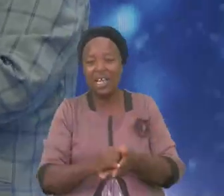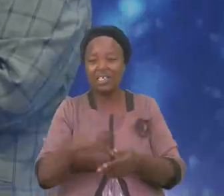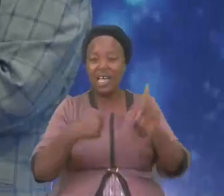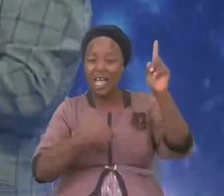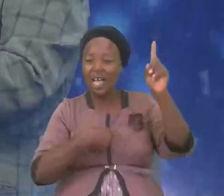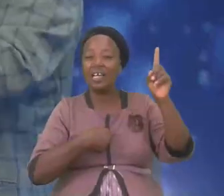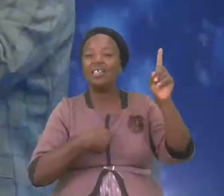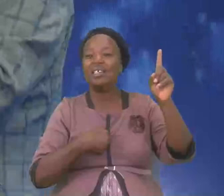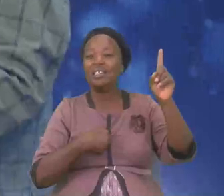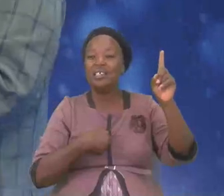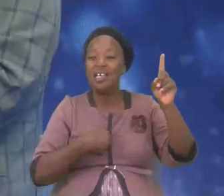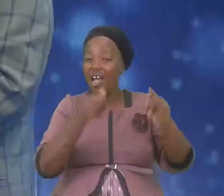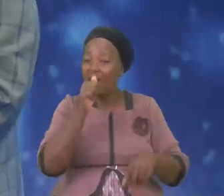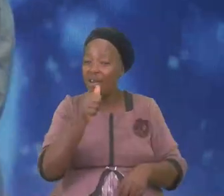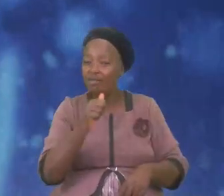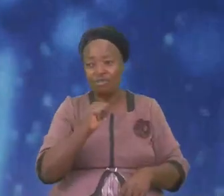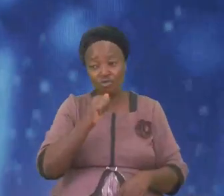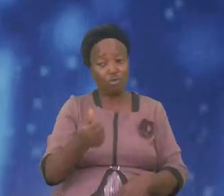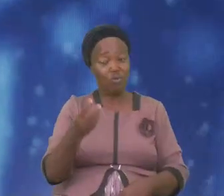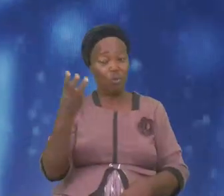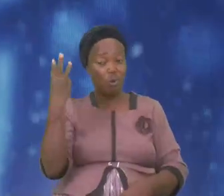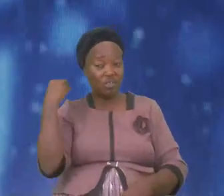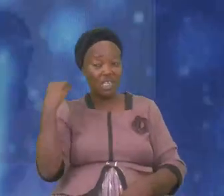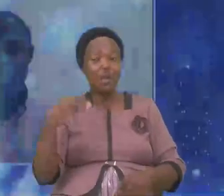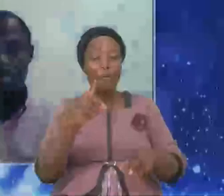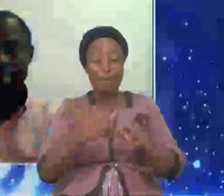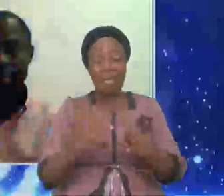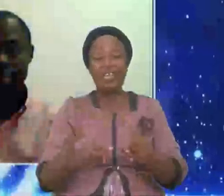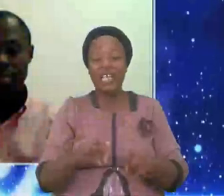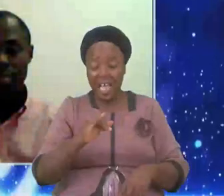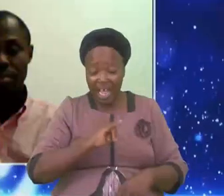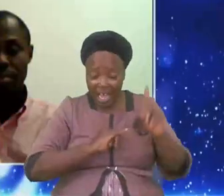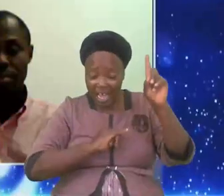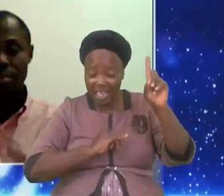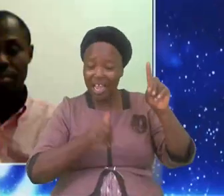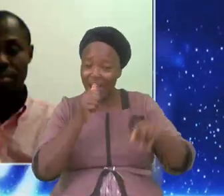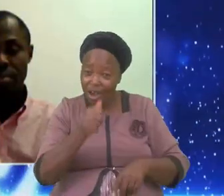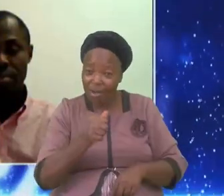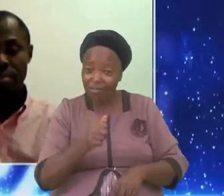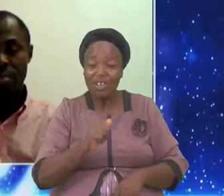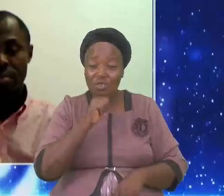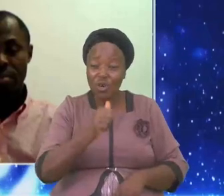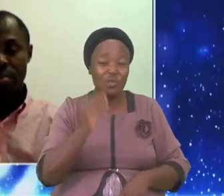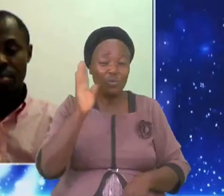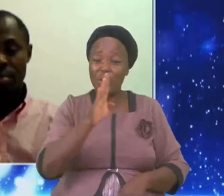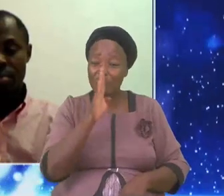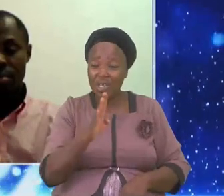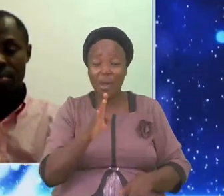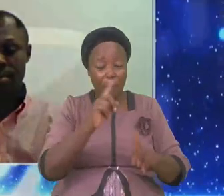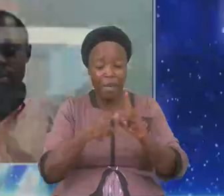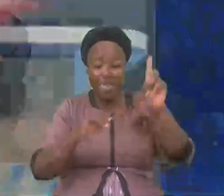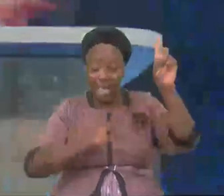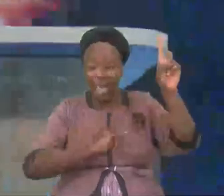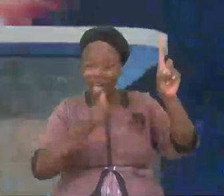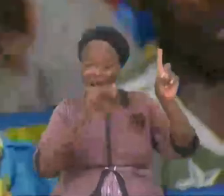suis, pas que j'étais, que je suis, que je serai, mais que je suis le